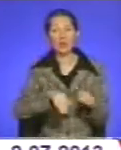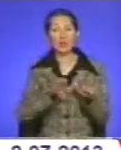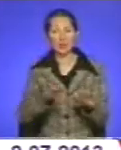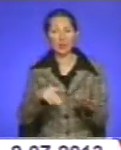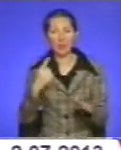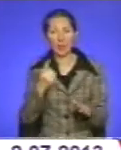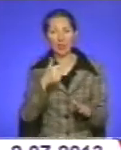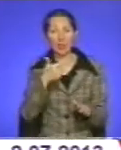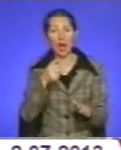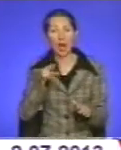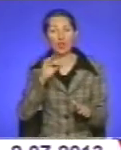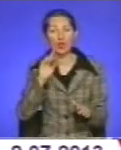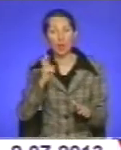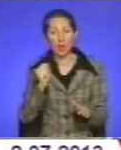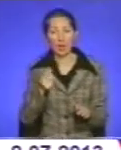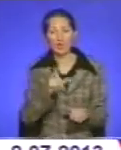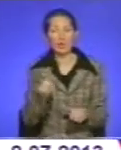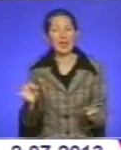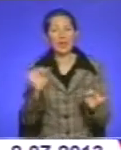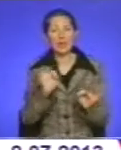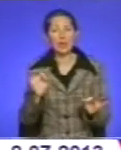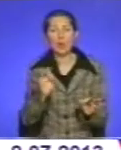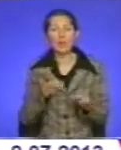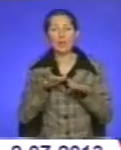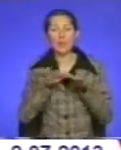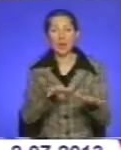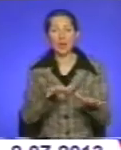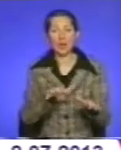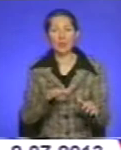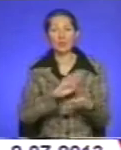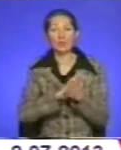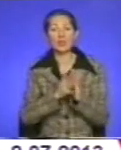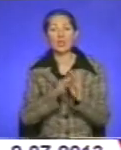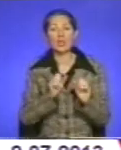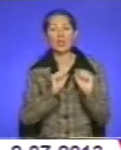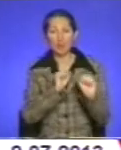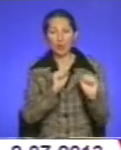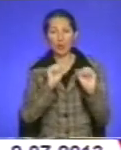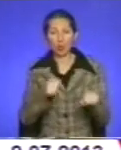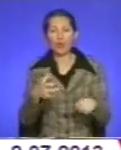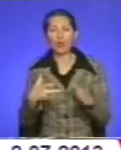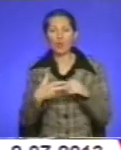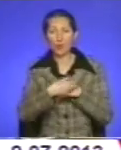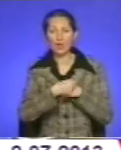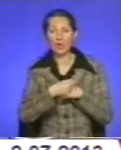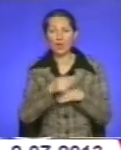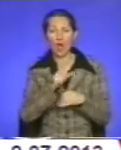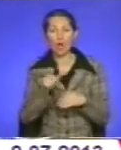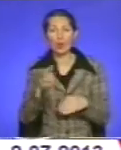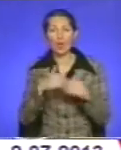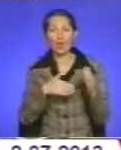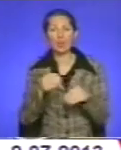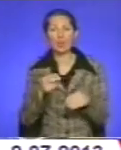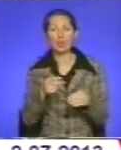гадюки на людей ніколи не нападають. Вона в стані захисту може вкусити. Тобто люди практично із-за